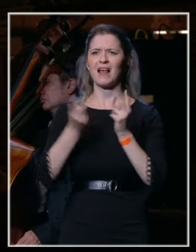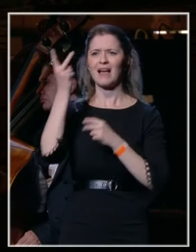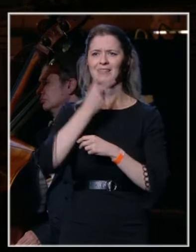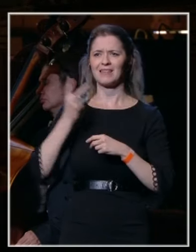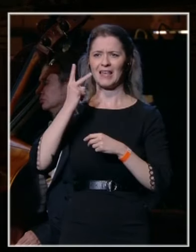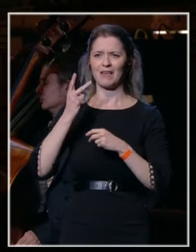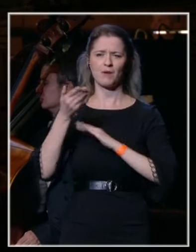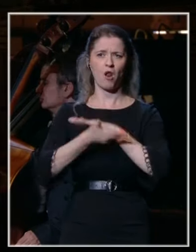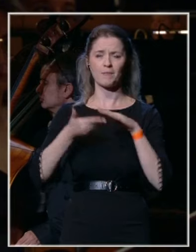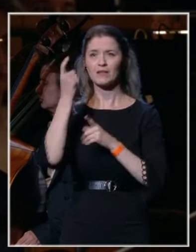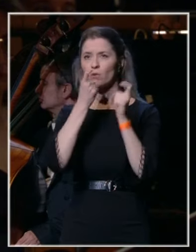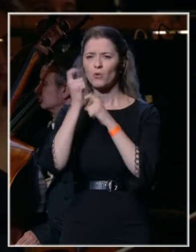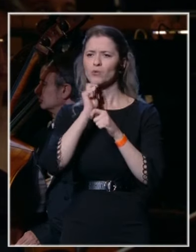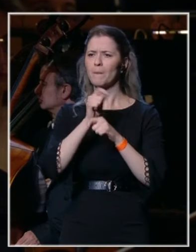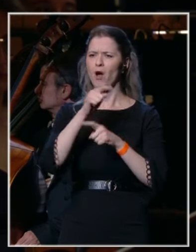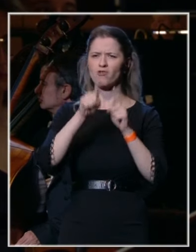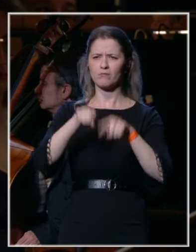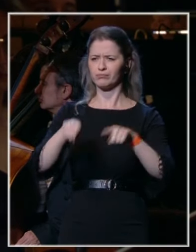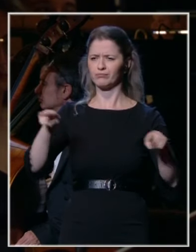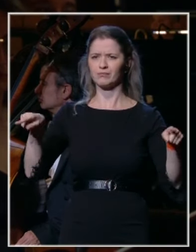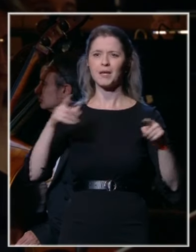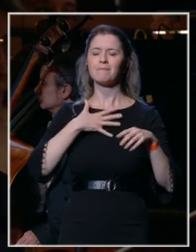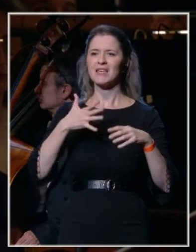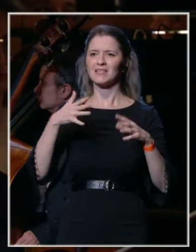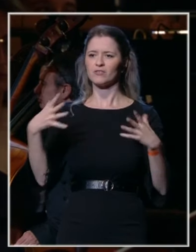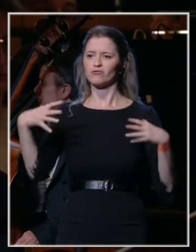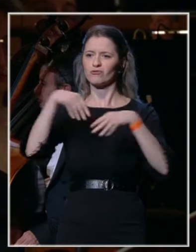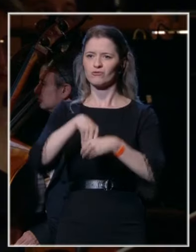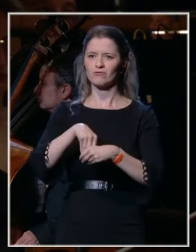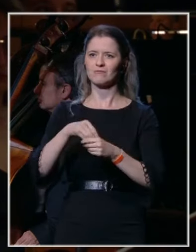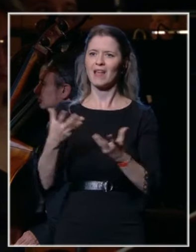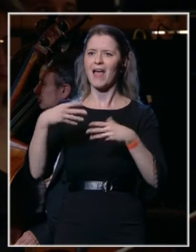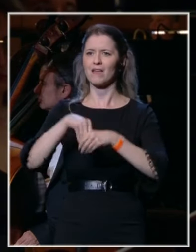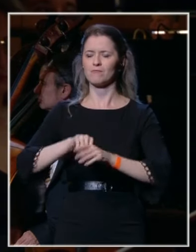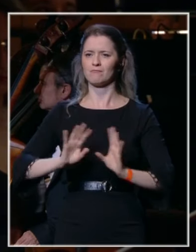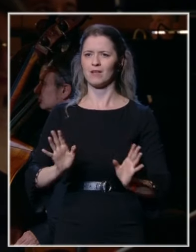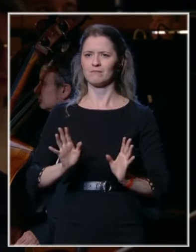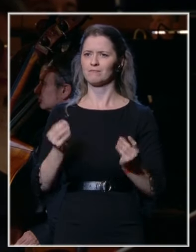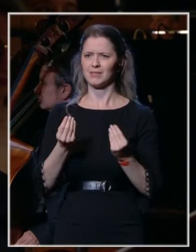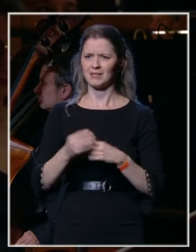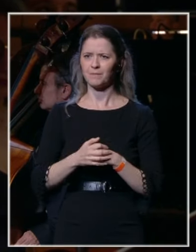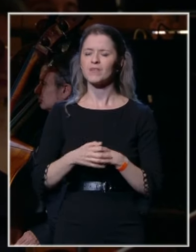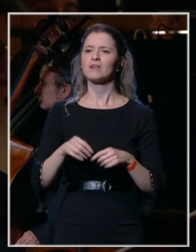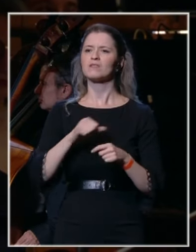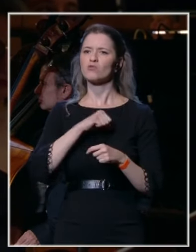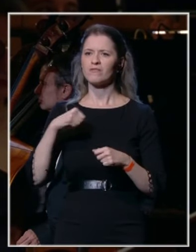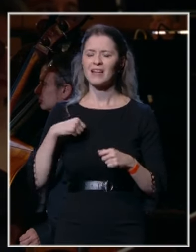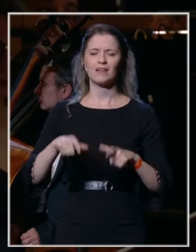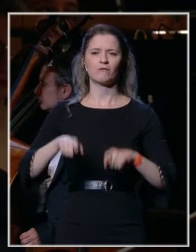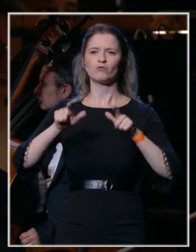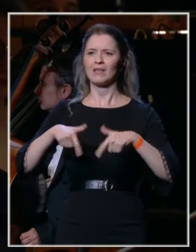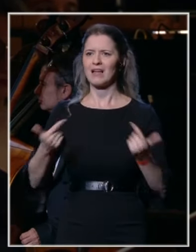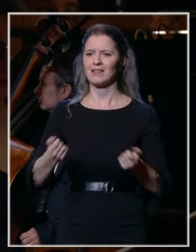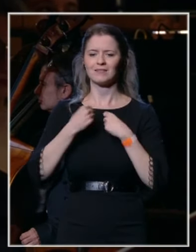is voltak, egyé kovácsolta őket a szuverén, független, szabad haza